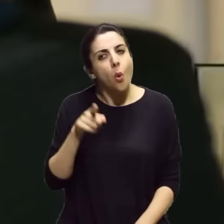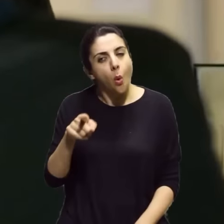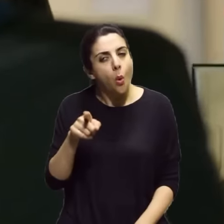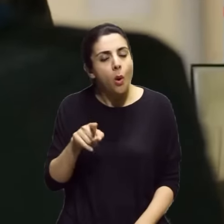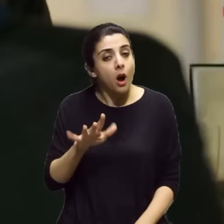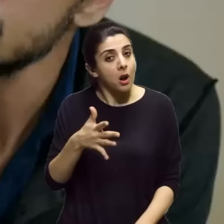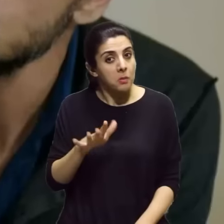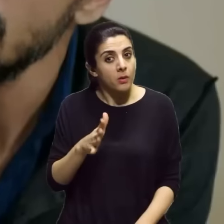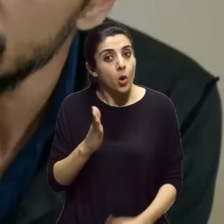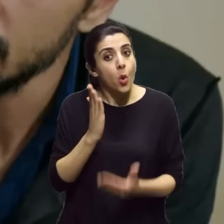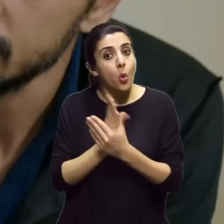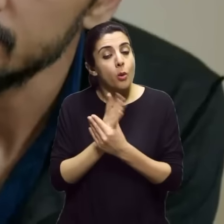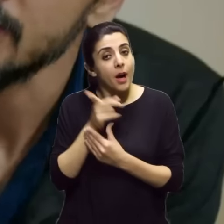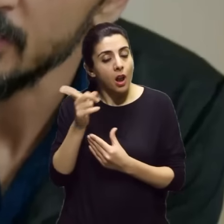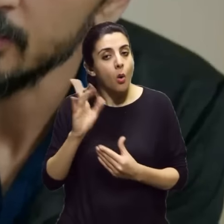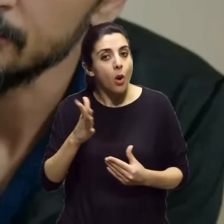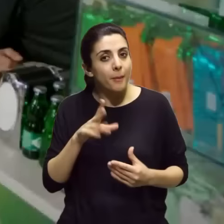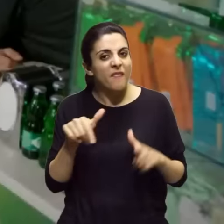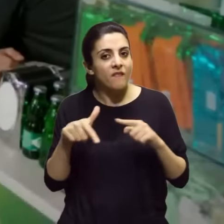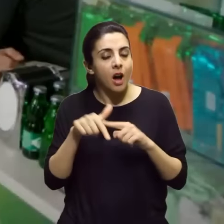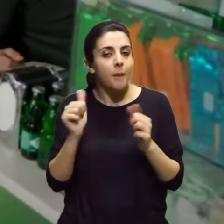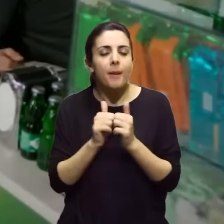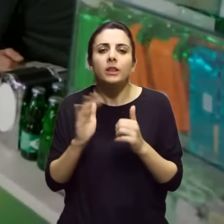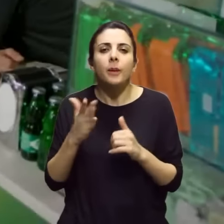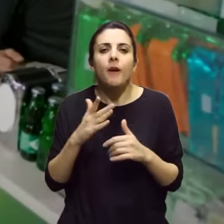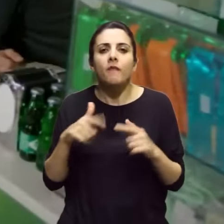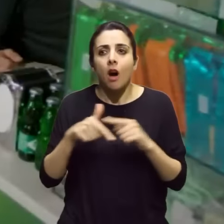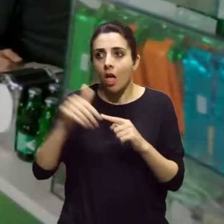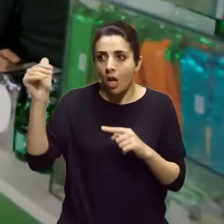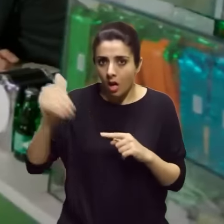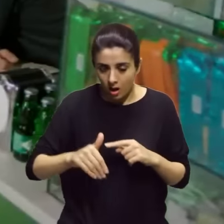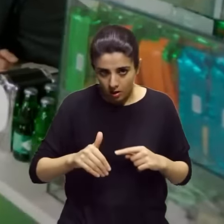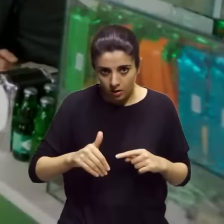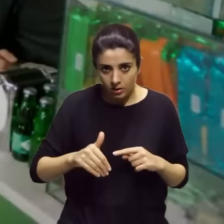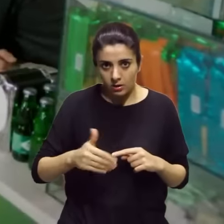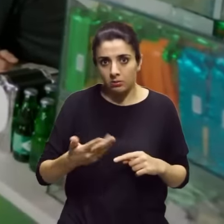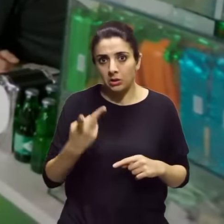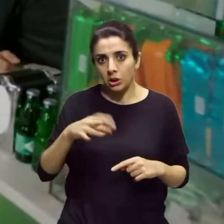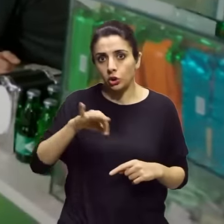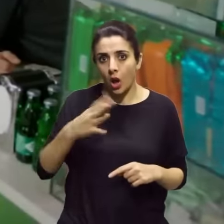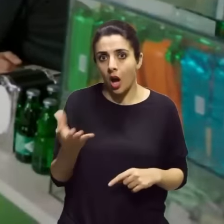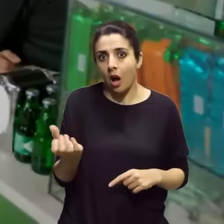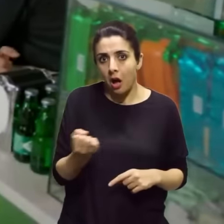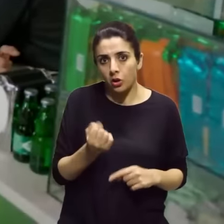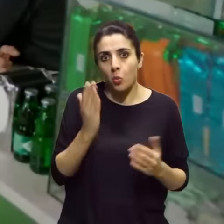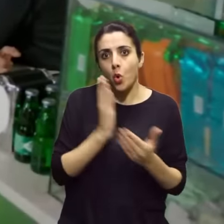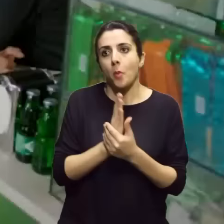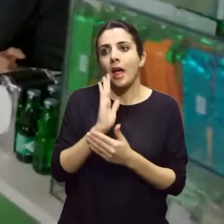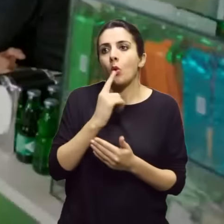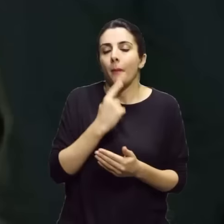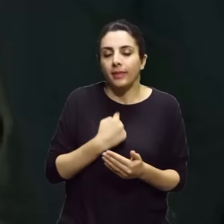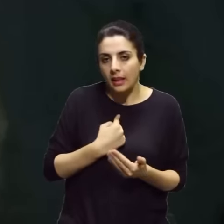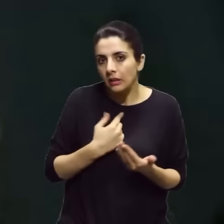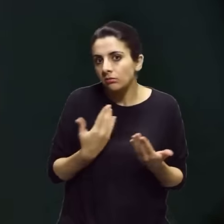Onlar galiba kütüphanedeler Fahriye ile. Çünkü Fahriye geldi. İki tane çay aldı, kütüphaneye gideceğim